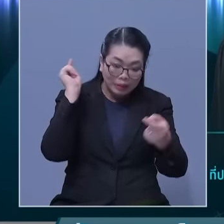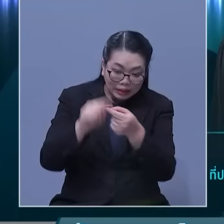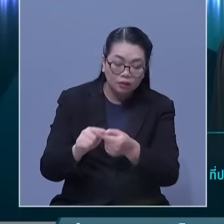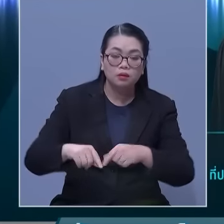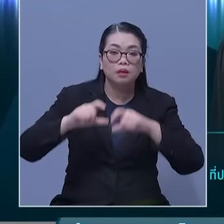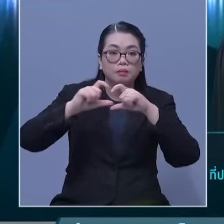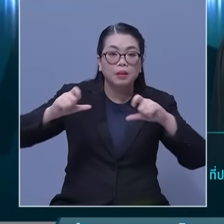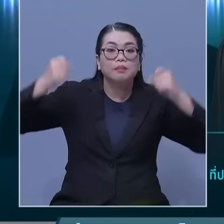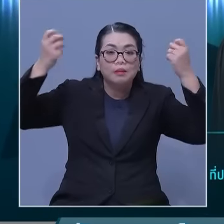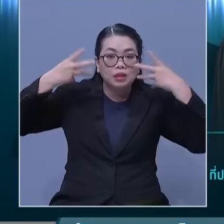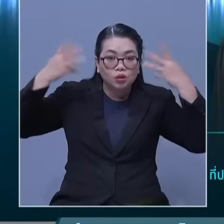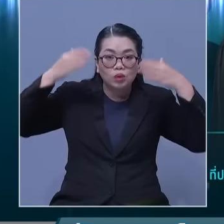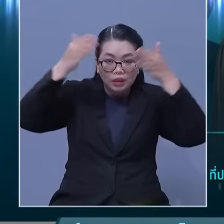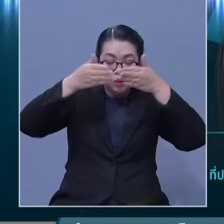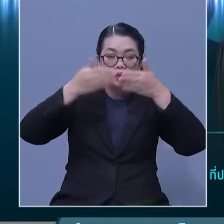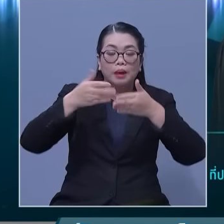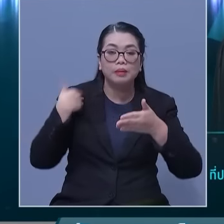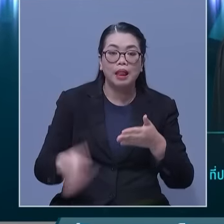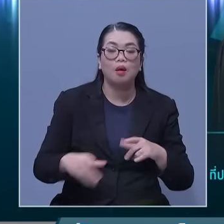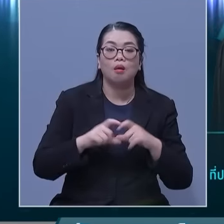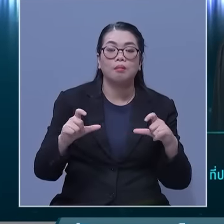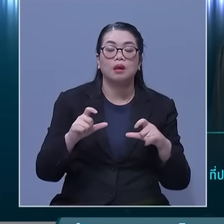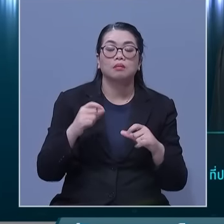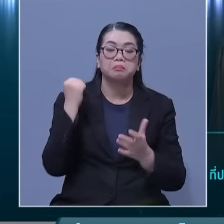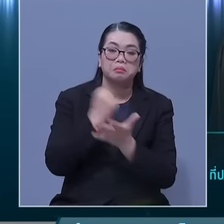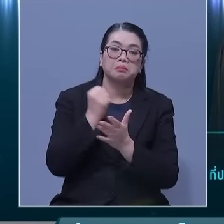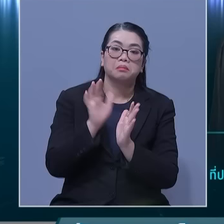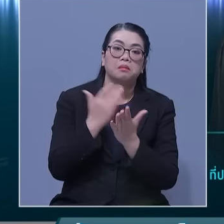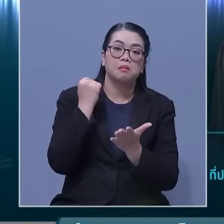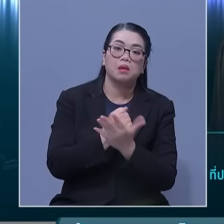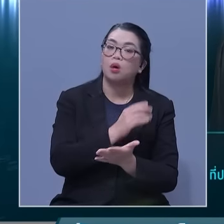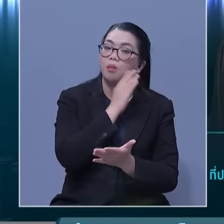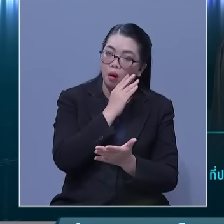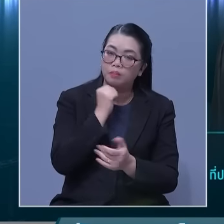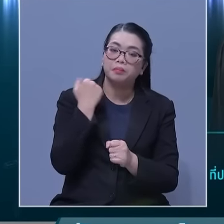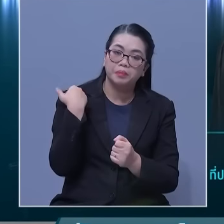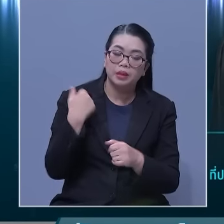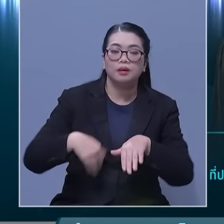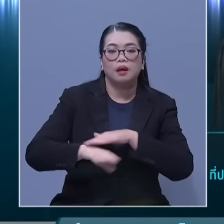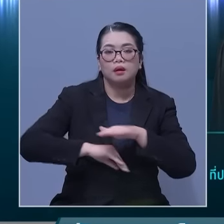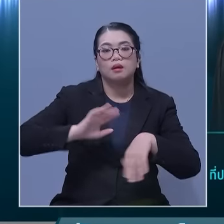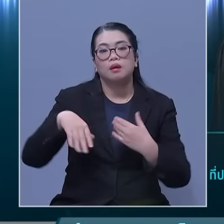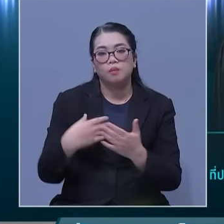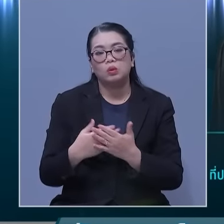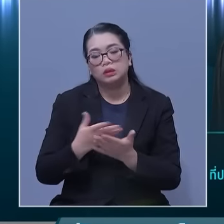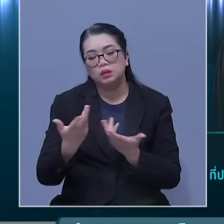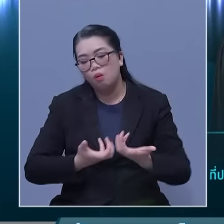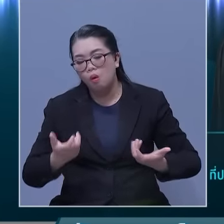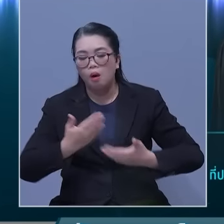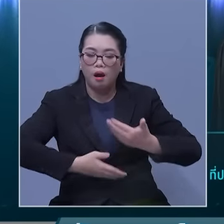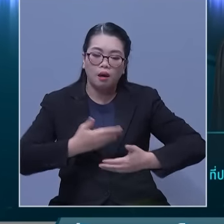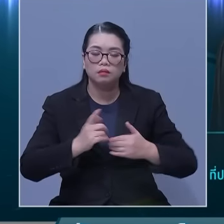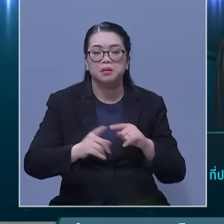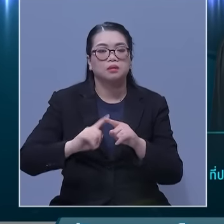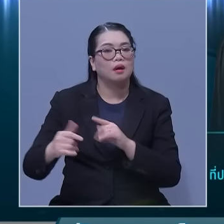ชาวอินโดแล้วเออมีพาสปอร์ตปลอมอ่าค่ะครับซึ่งทั้งหมดเนี่ยซื้อหามาที่ไหนอย่าง